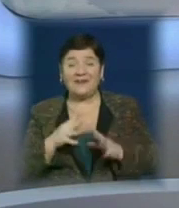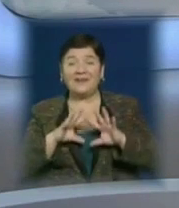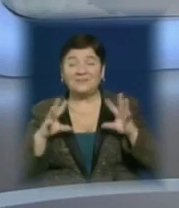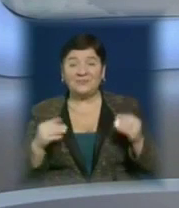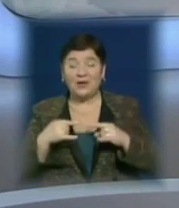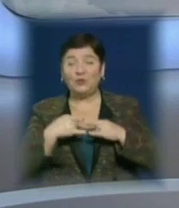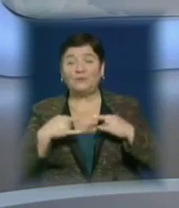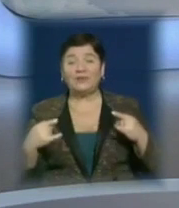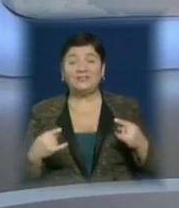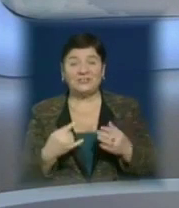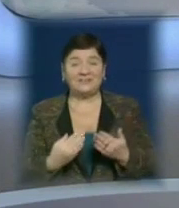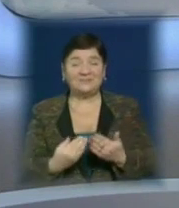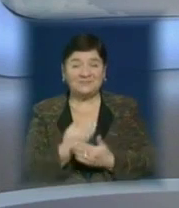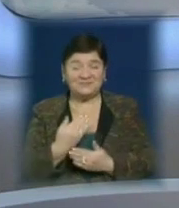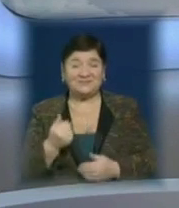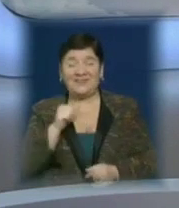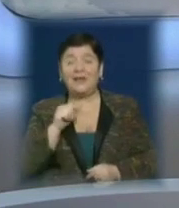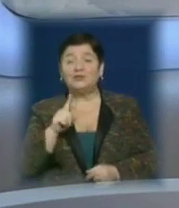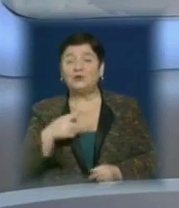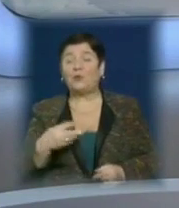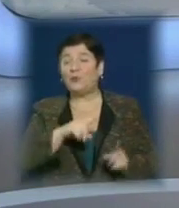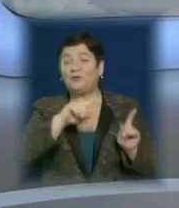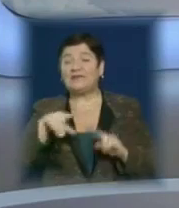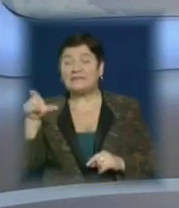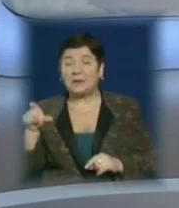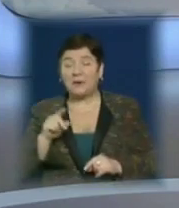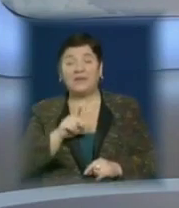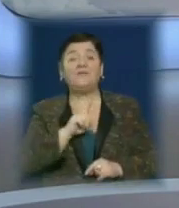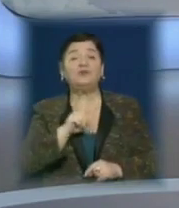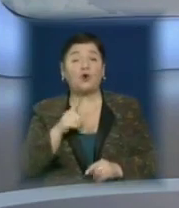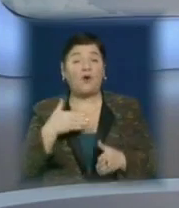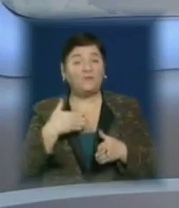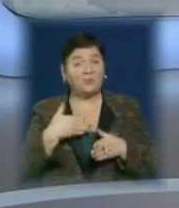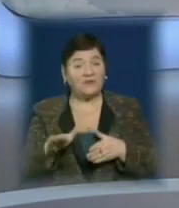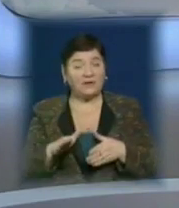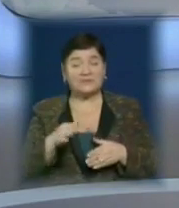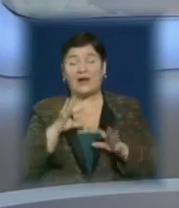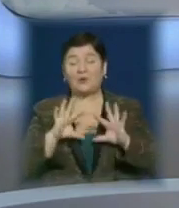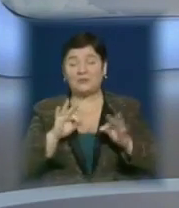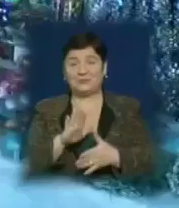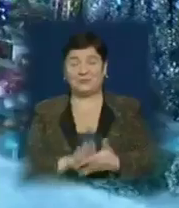накрити новорічний стіл. Що купують закарпатці та від чого відмовляються, розкаже Марія Лукей.